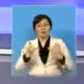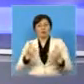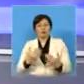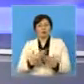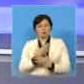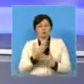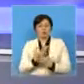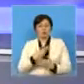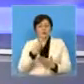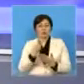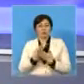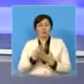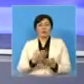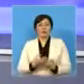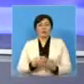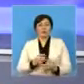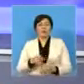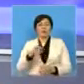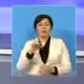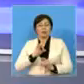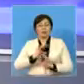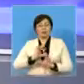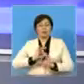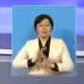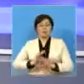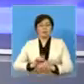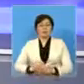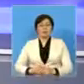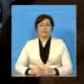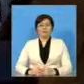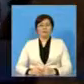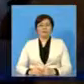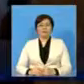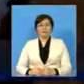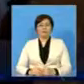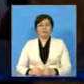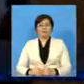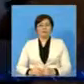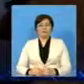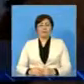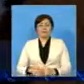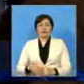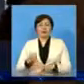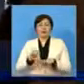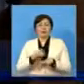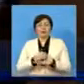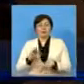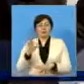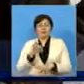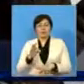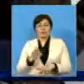жаңалығына ортақтасты. Әріптесім Дархан Мектепбайдың бейнематериалында. Сол облыс басшысының сізге сәлемдемесін жеткізейік деп